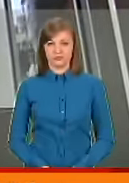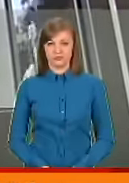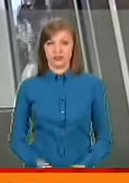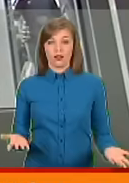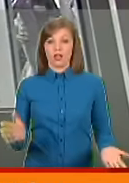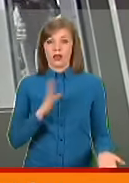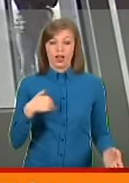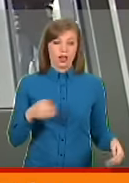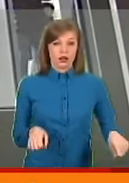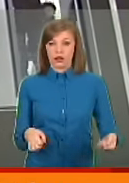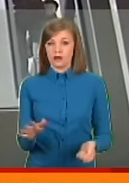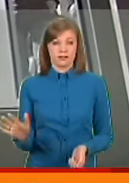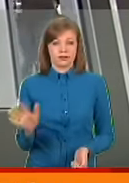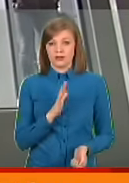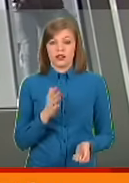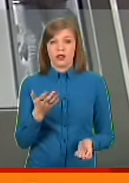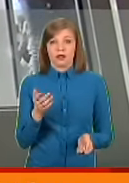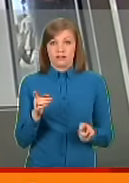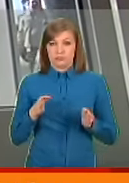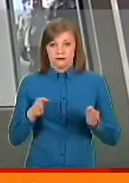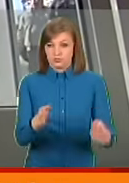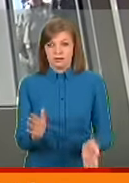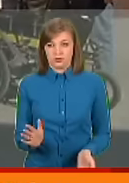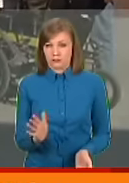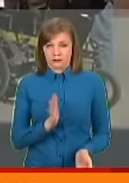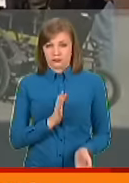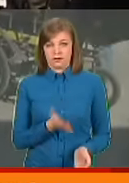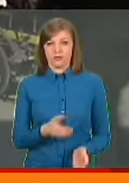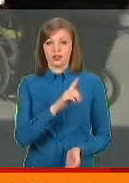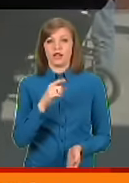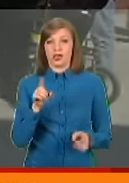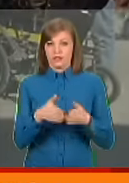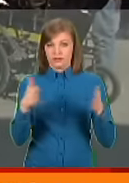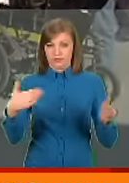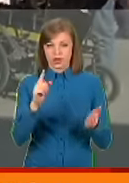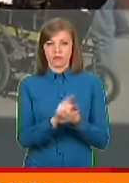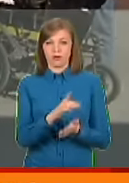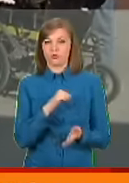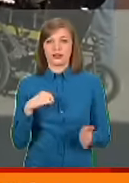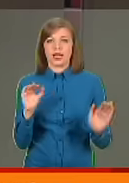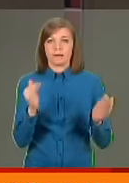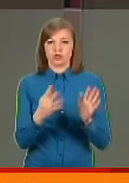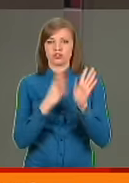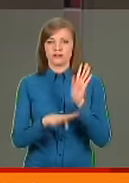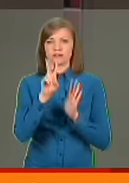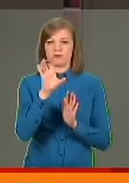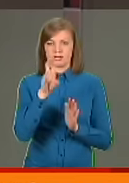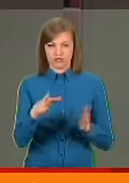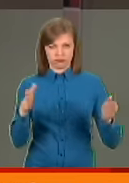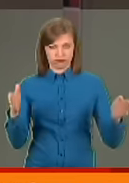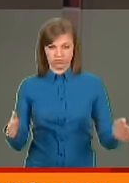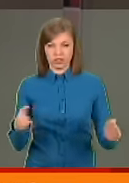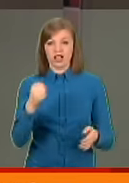Как бы я не крутил, как бы я не выкручивал, я не заеду. Завширшки такі двері мають бути щонайменше 92